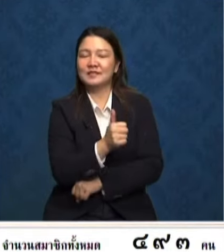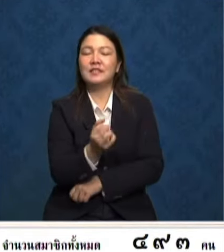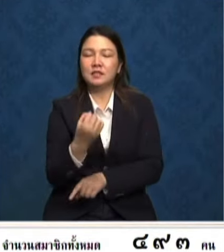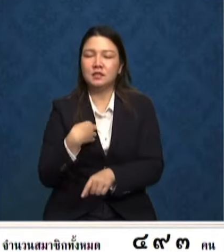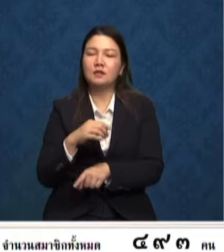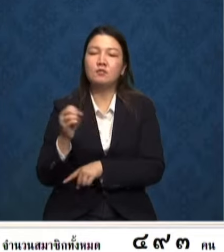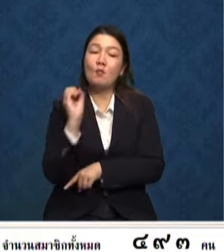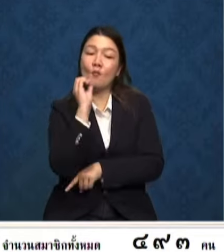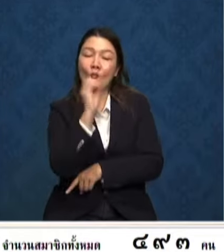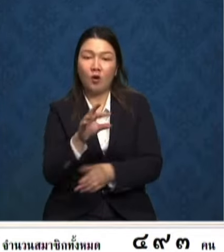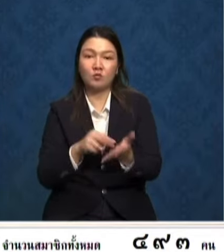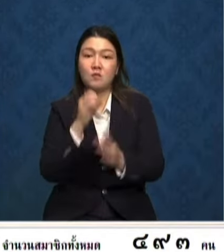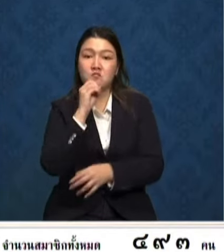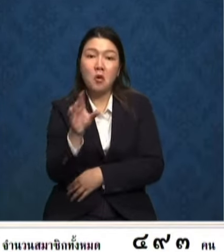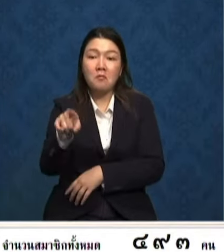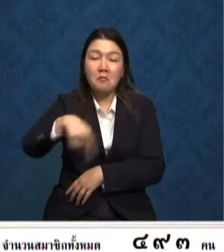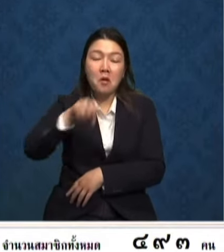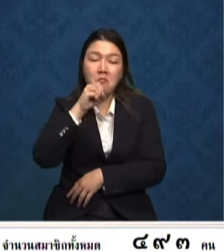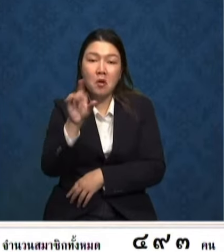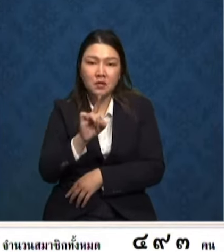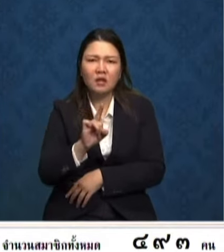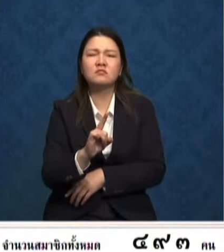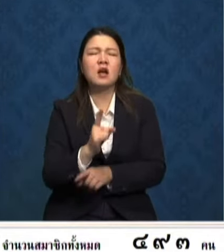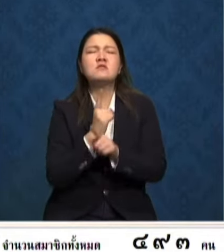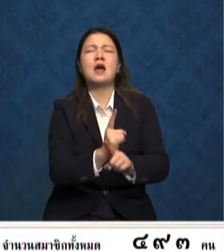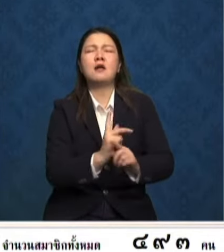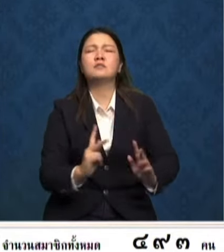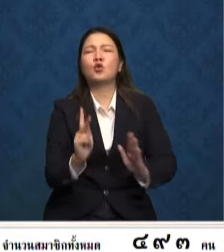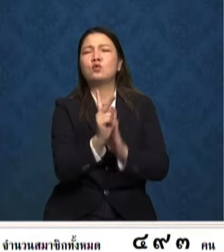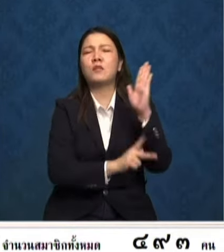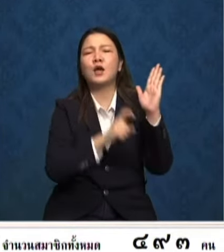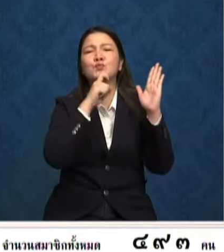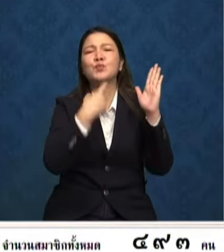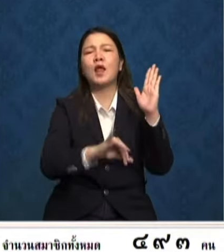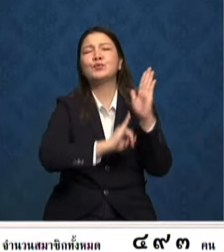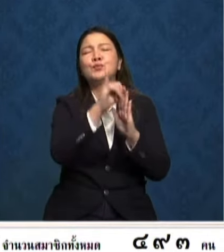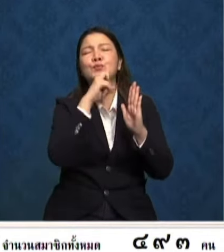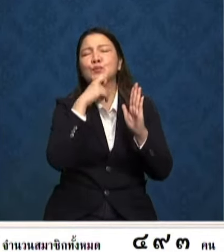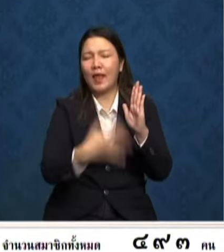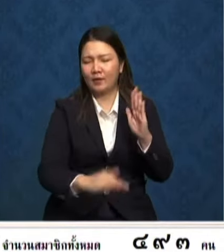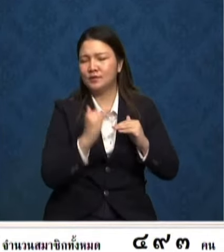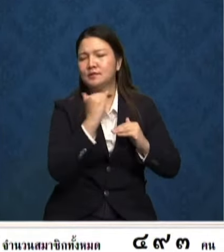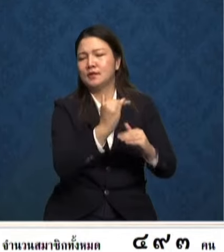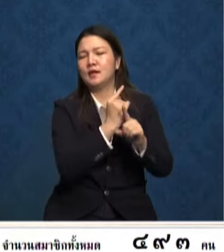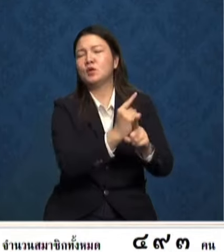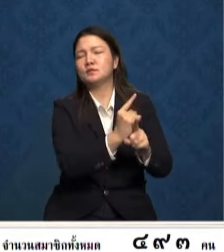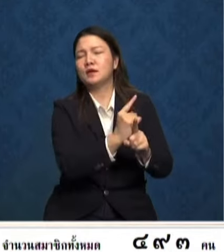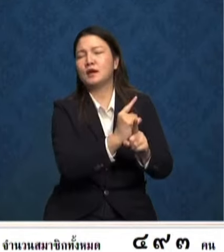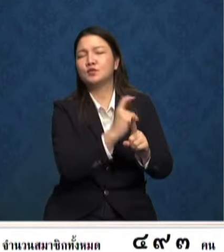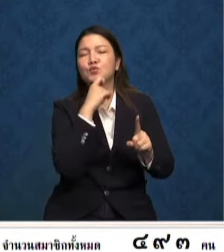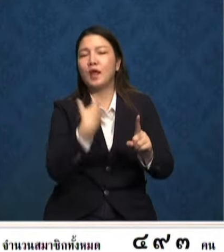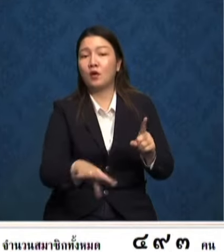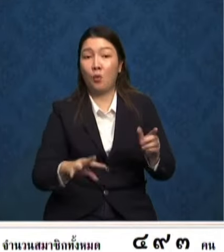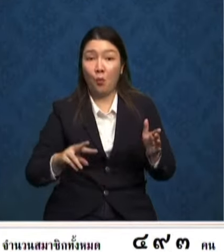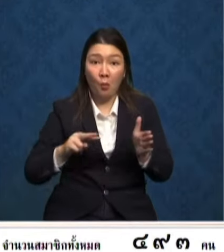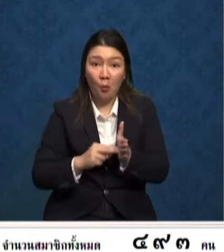ว่าอยู่ในกรอบวินัยการเงินการคลังอย่างเคร่งครัดมิได้หมาย